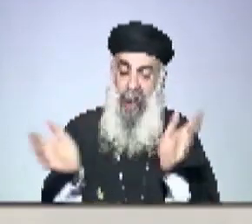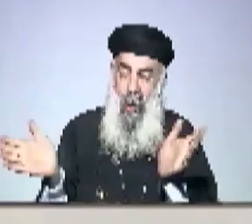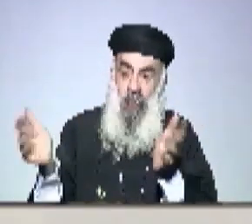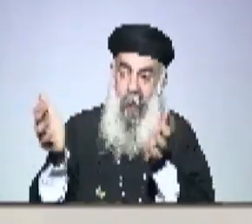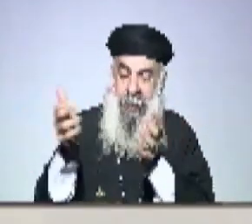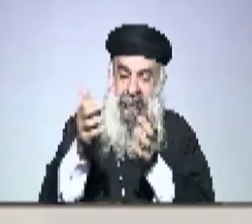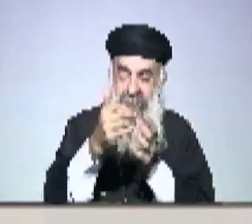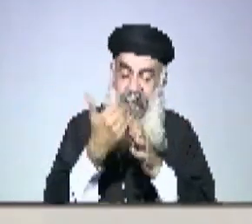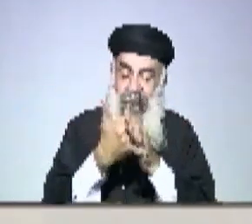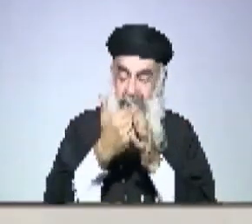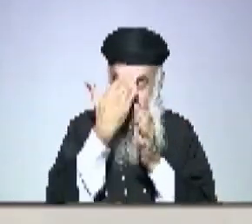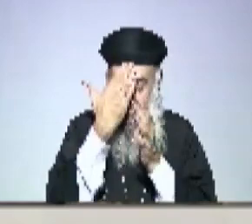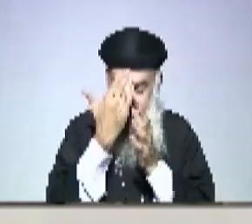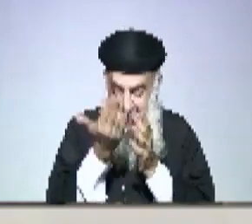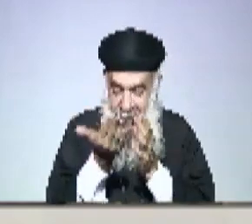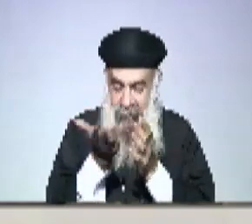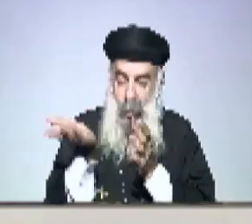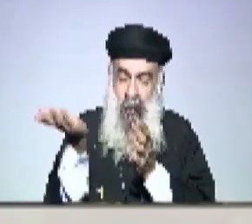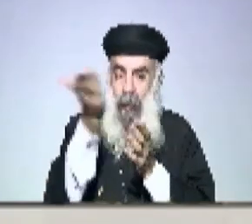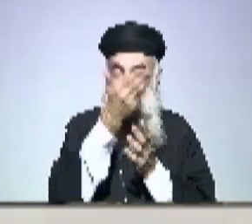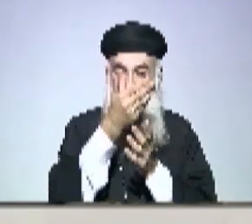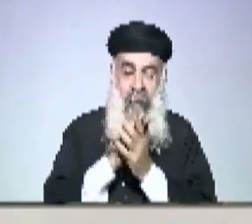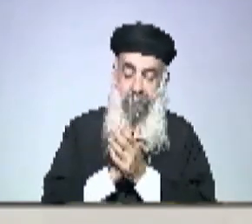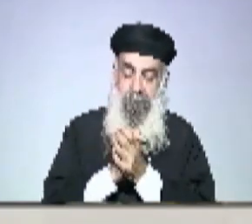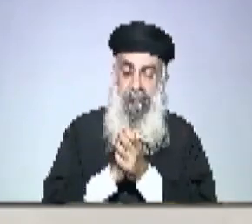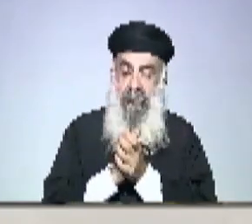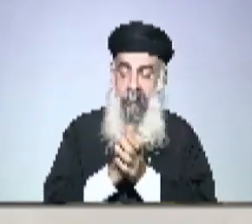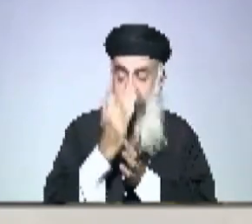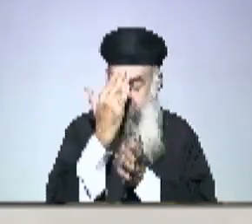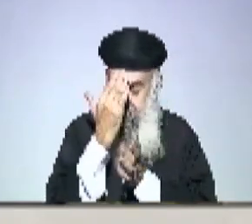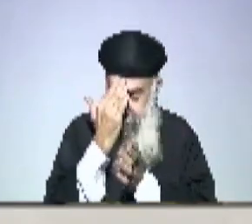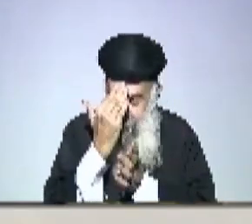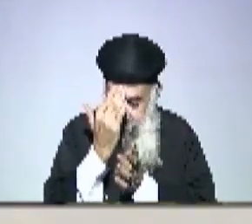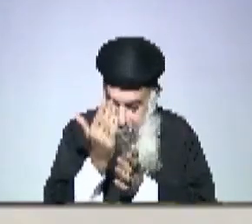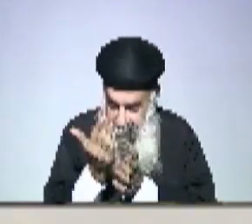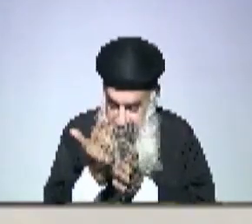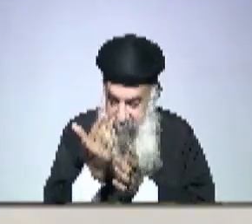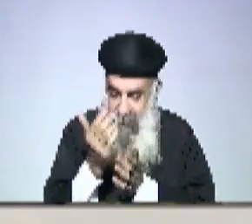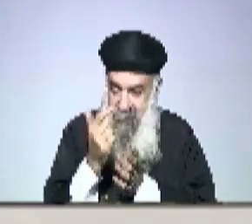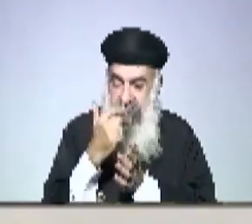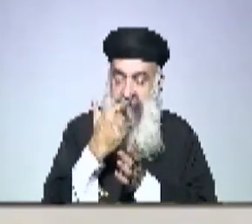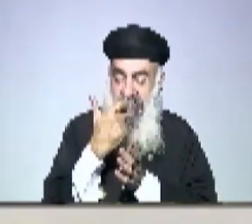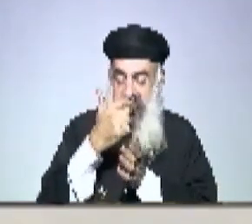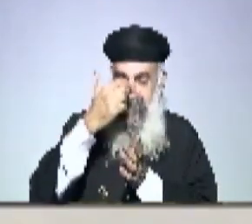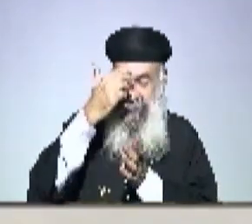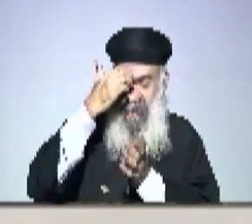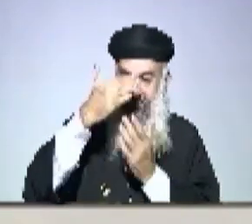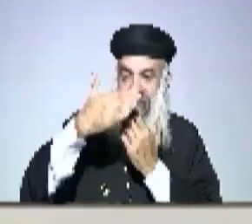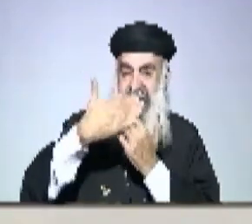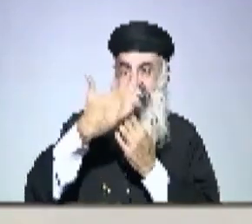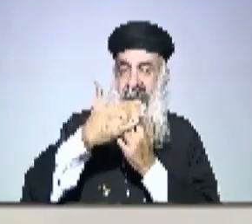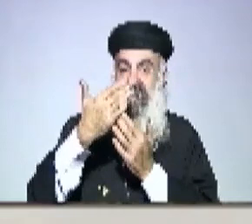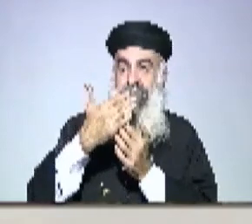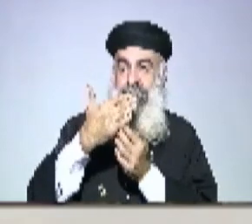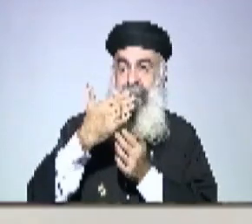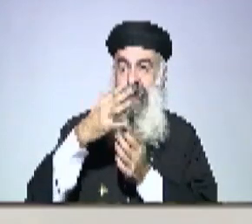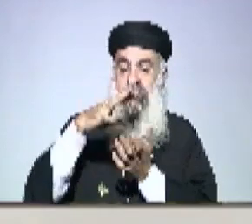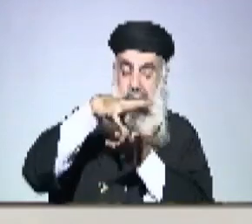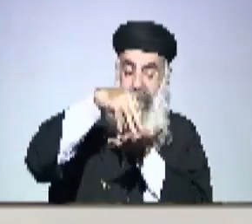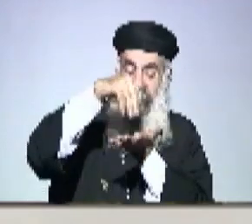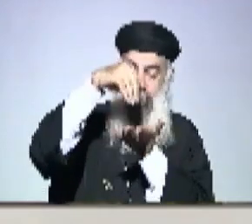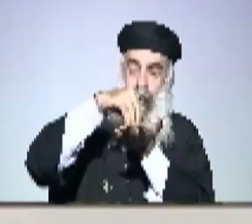من اجل خير الناس بارك اكليل السنه بصلاحك اكليل السنه معناها